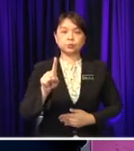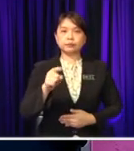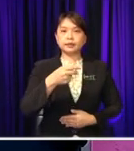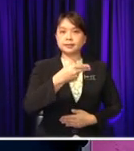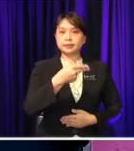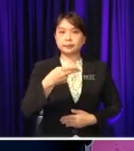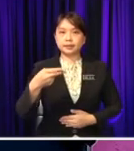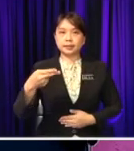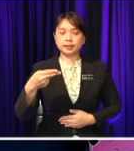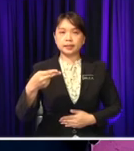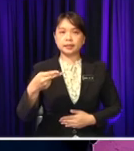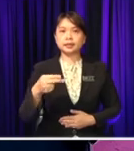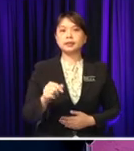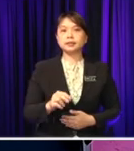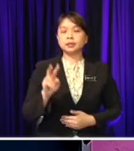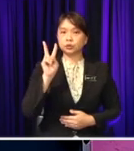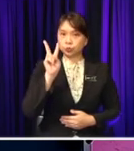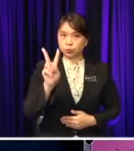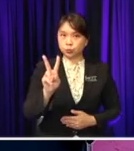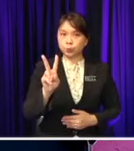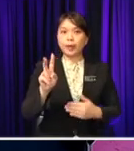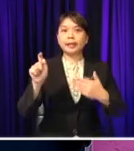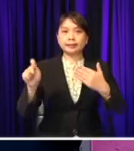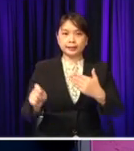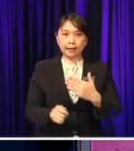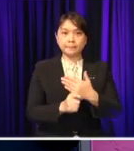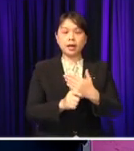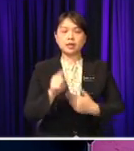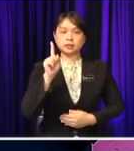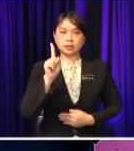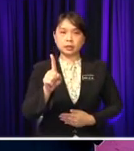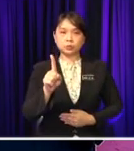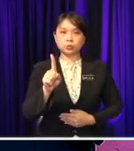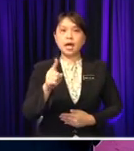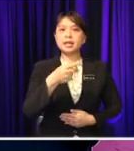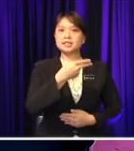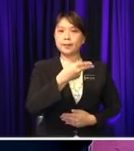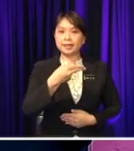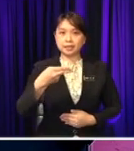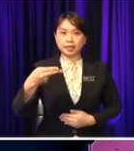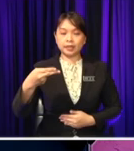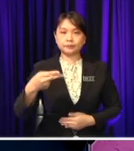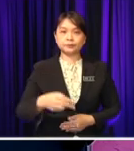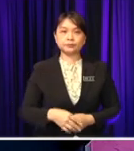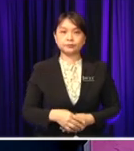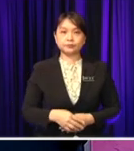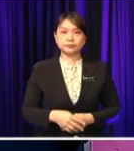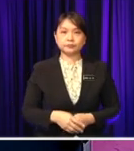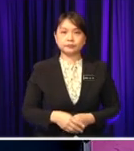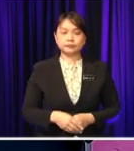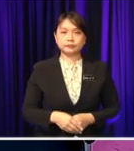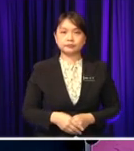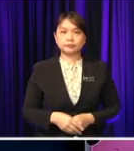lagi disebut dua tambah satu sama dengan nah dikasih sudah sebutkan